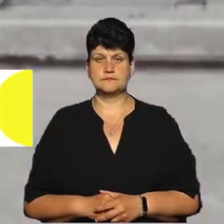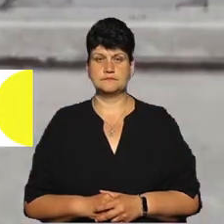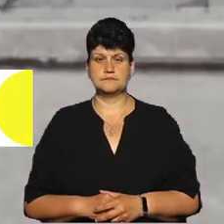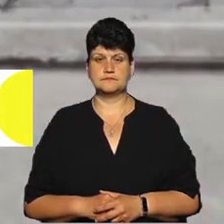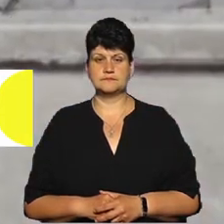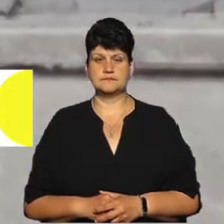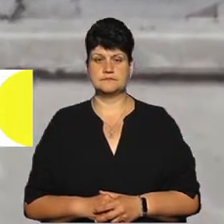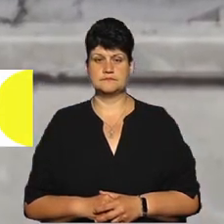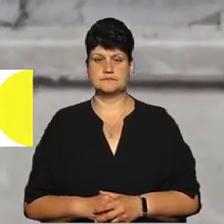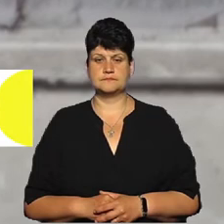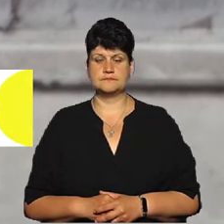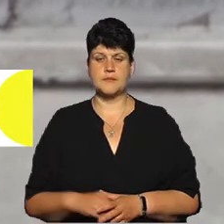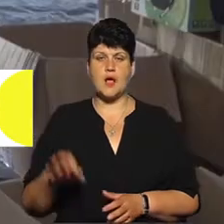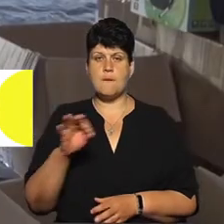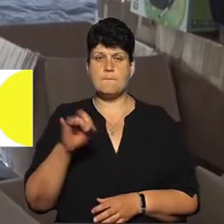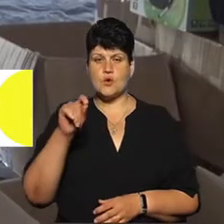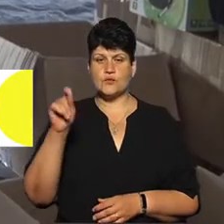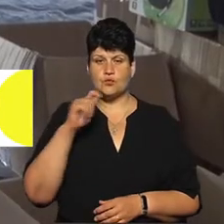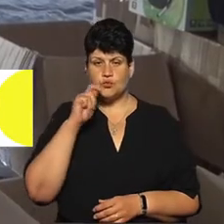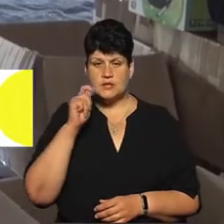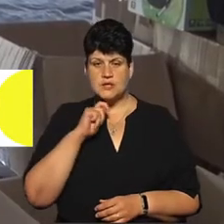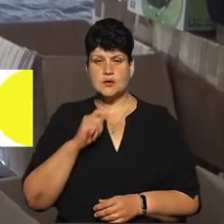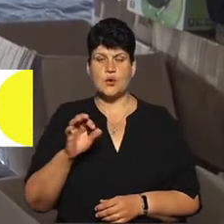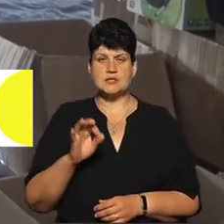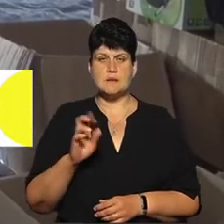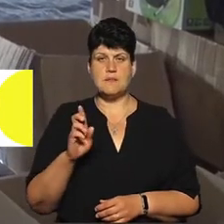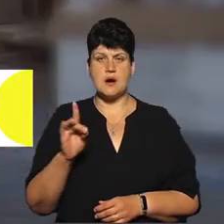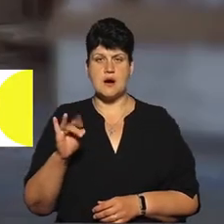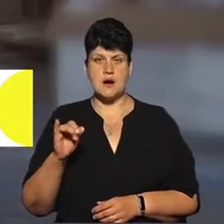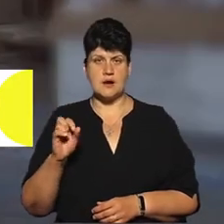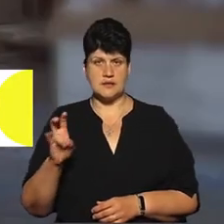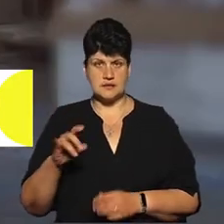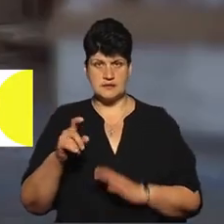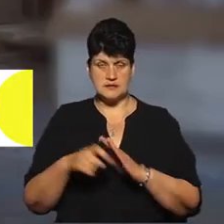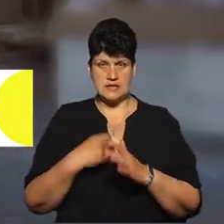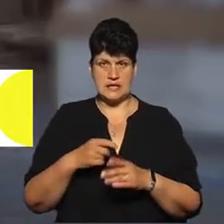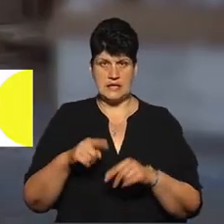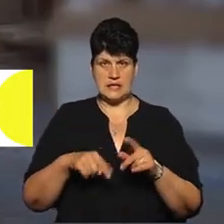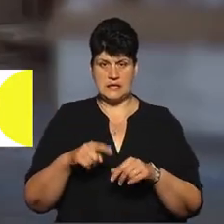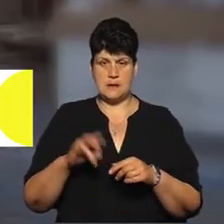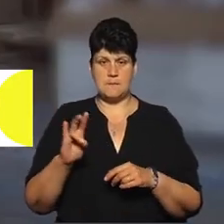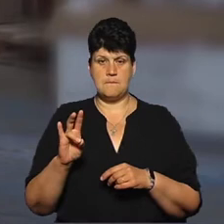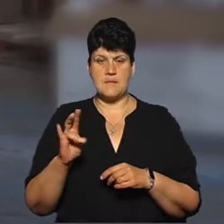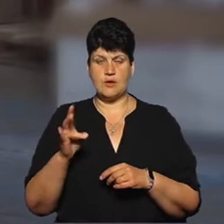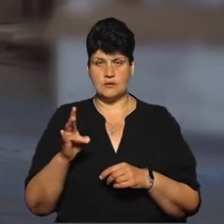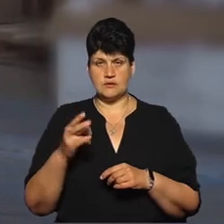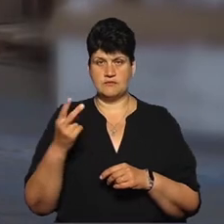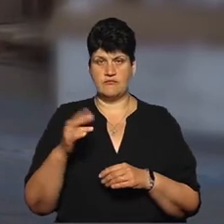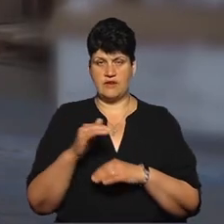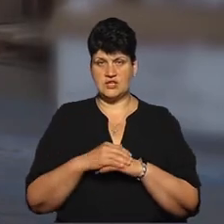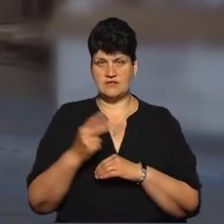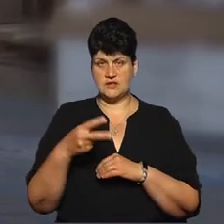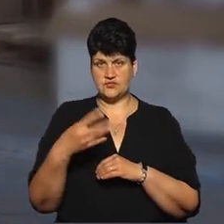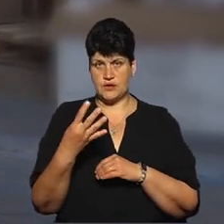Про війну в Україні Оксана та Брайан дізналися від рідних з Миколаєва. Ввечері 24 лютого ми з